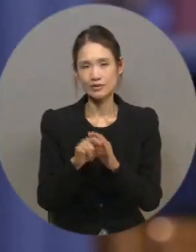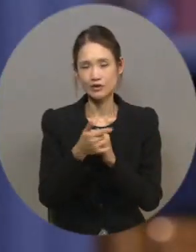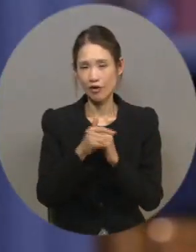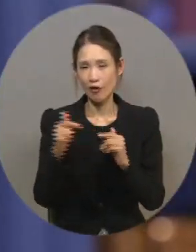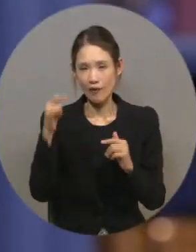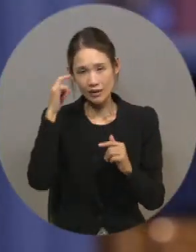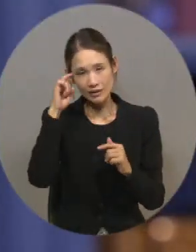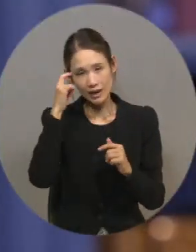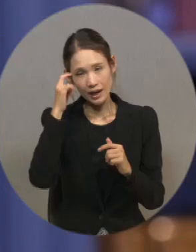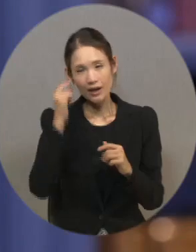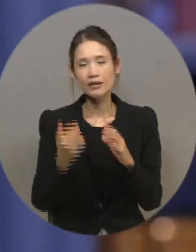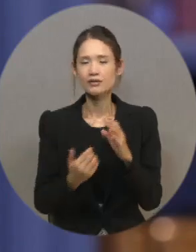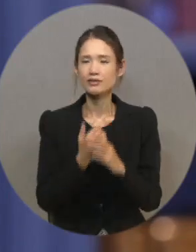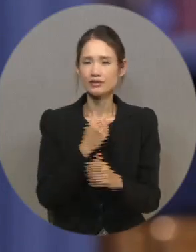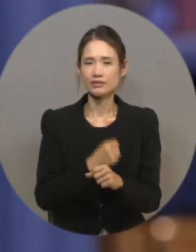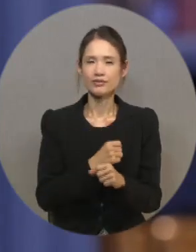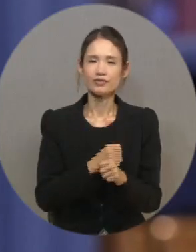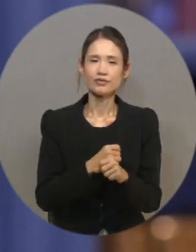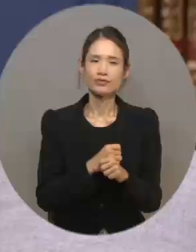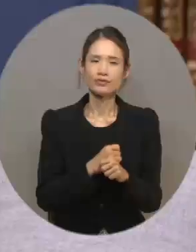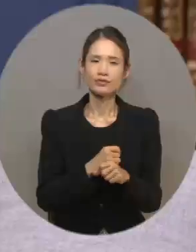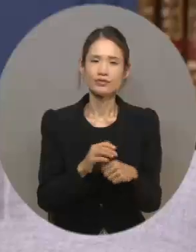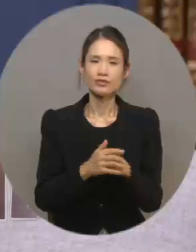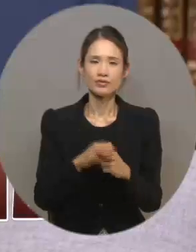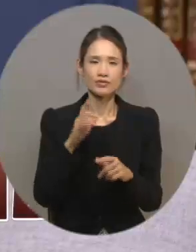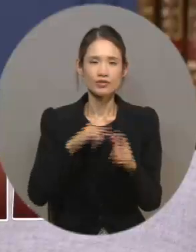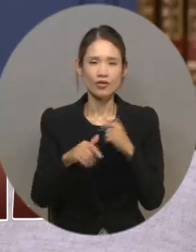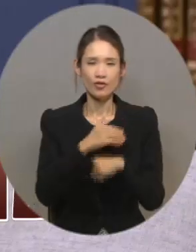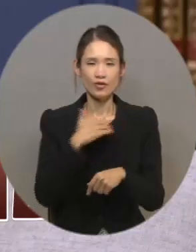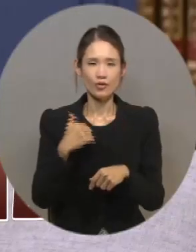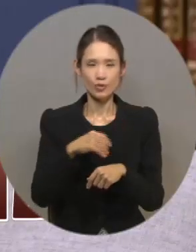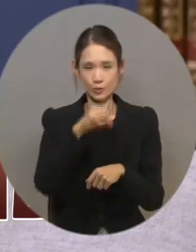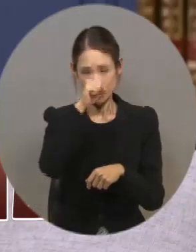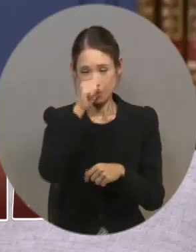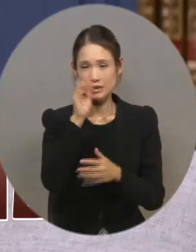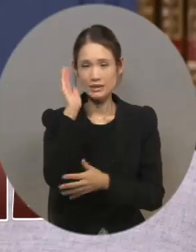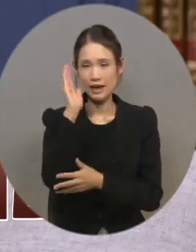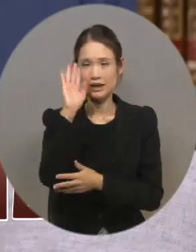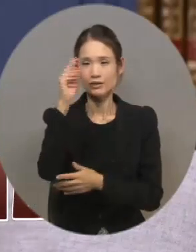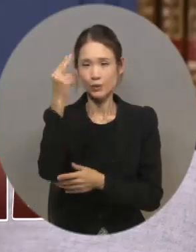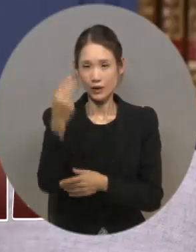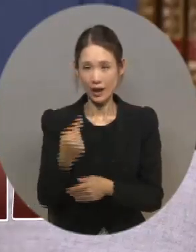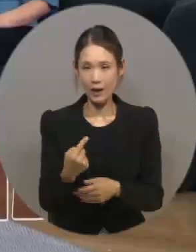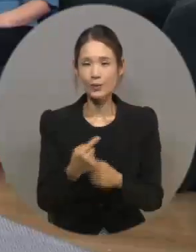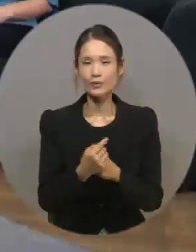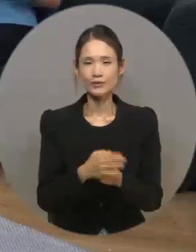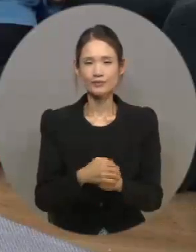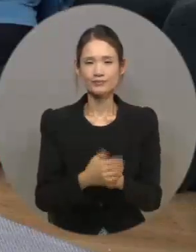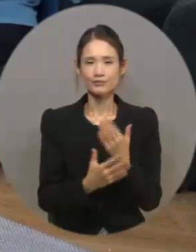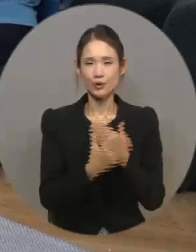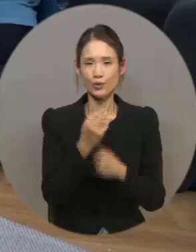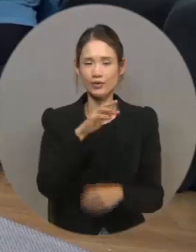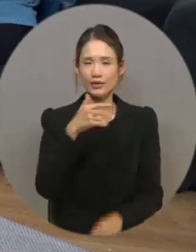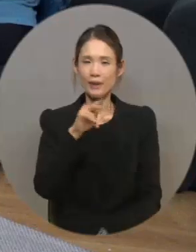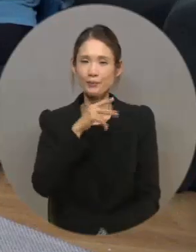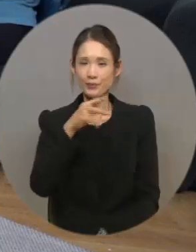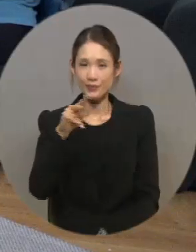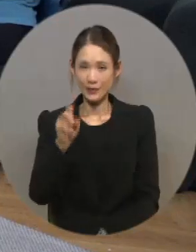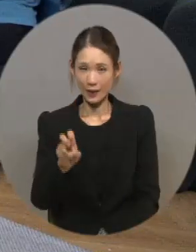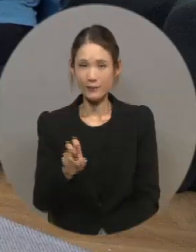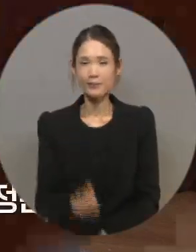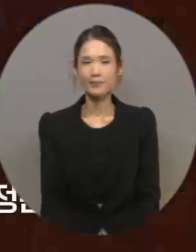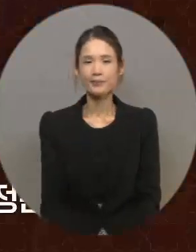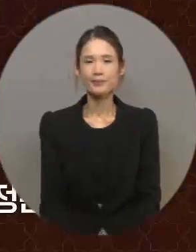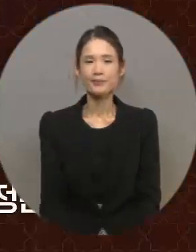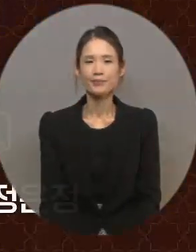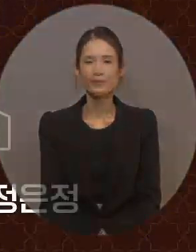생각이 드는 시간이었습니다. 통일 담담은 더 담대하고 담담한 이야기로 찾아오겠습니다. 통일 담담.